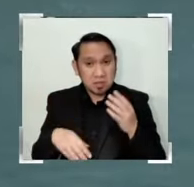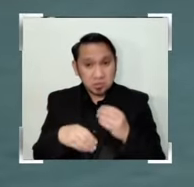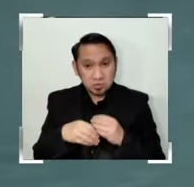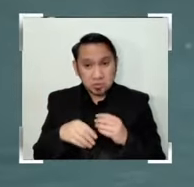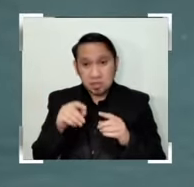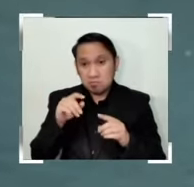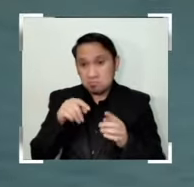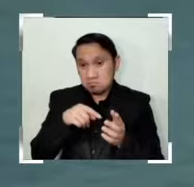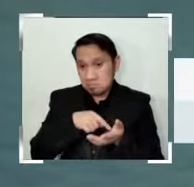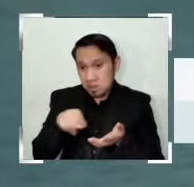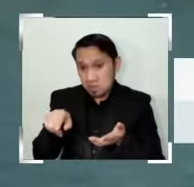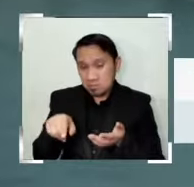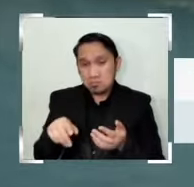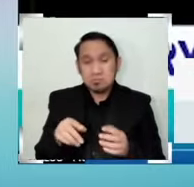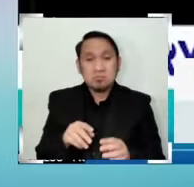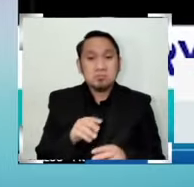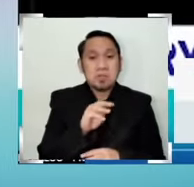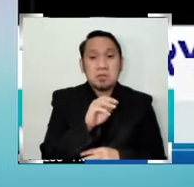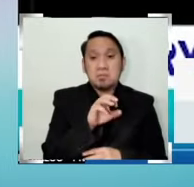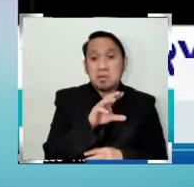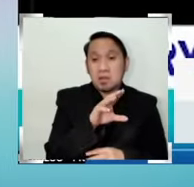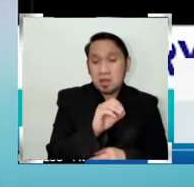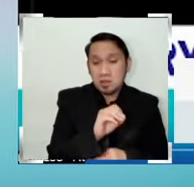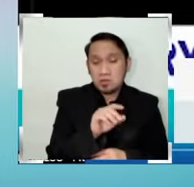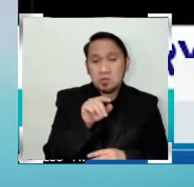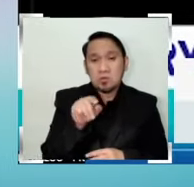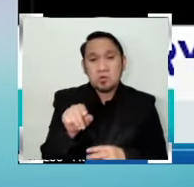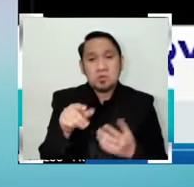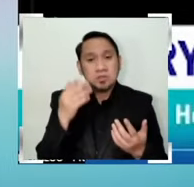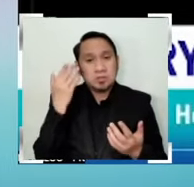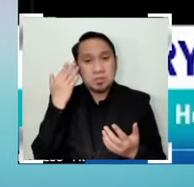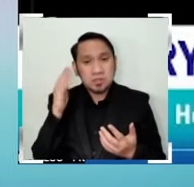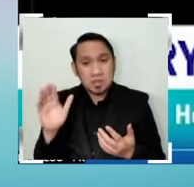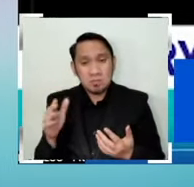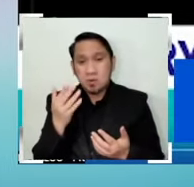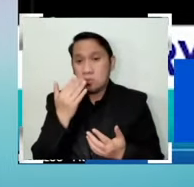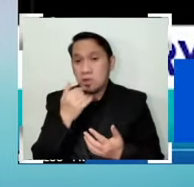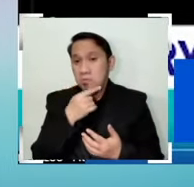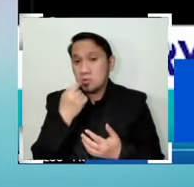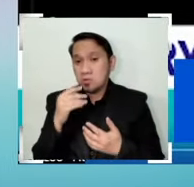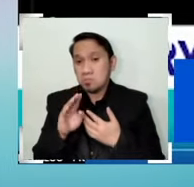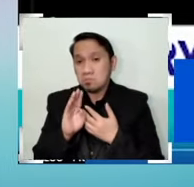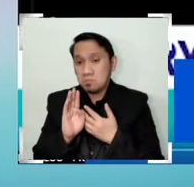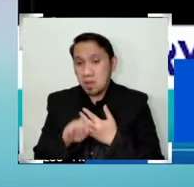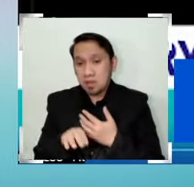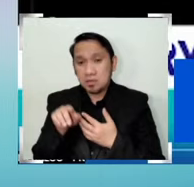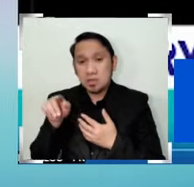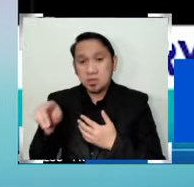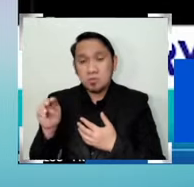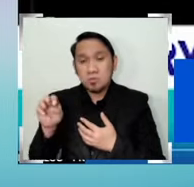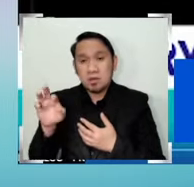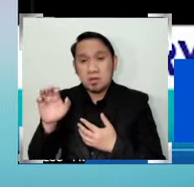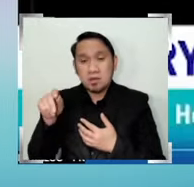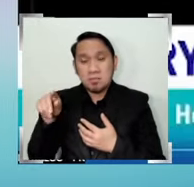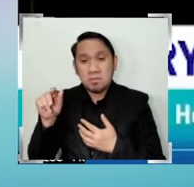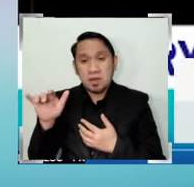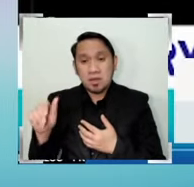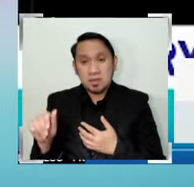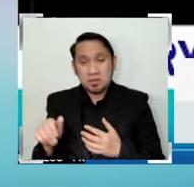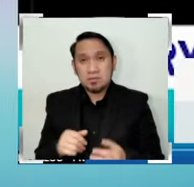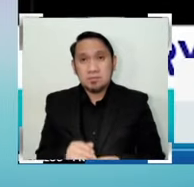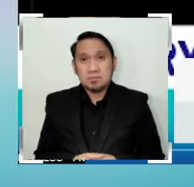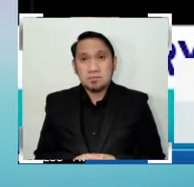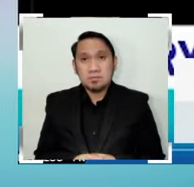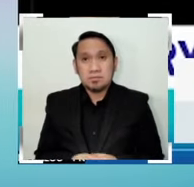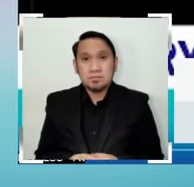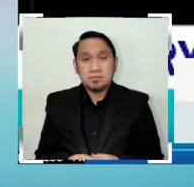Meralco dahil balik operasyon na ang malampaya. That might bring down the generation cost and we're hoping it can offset the effect of the amortization